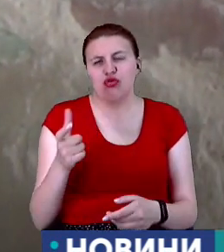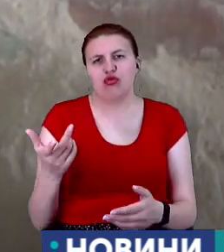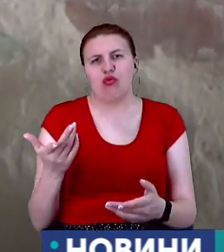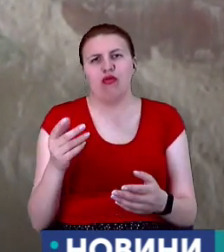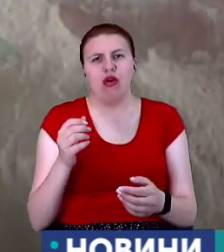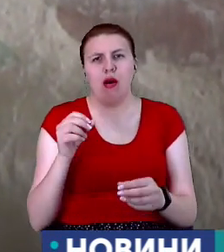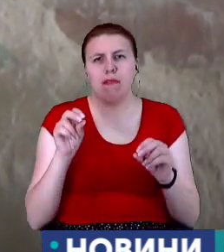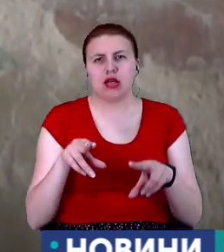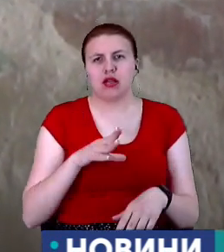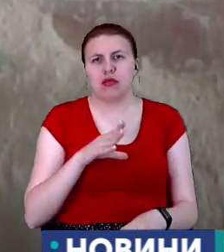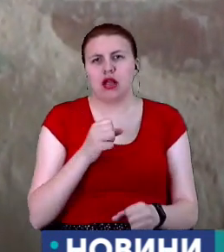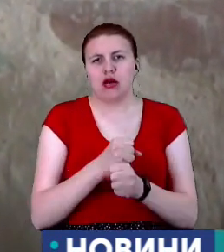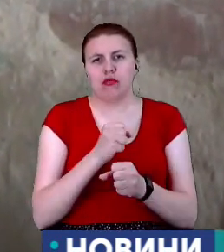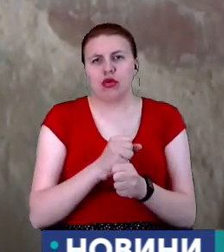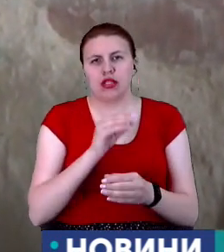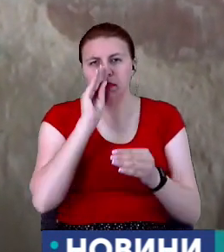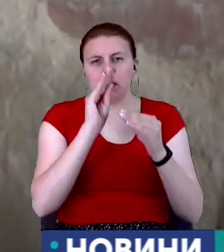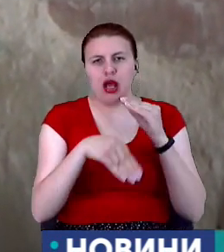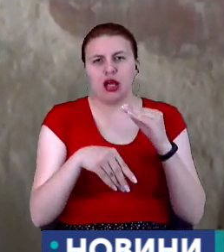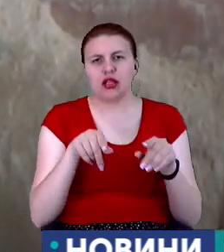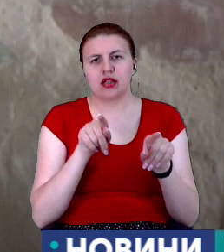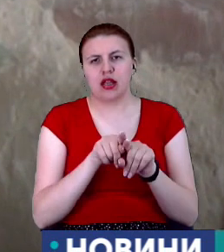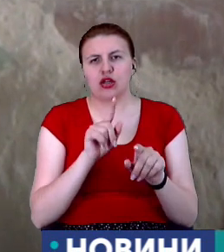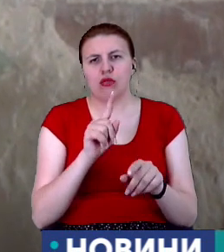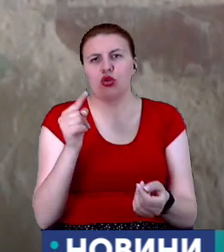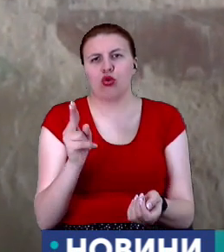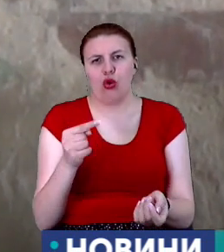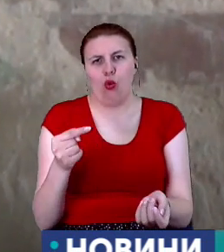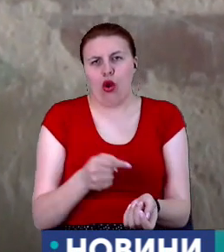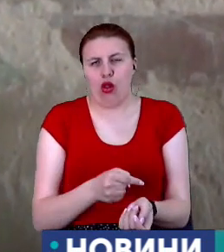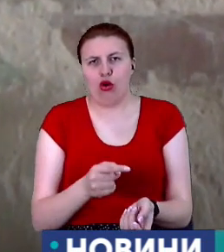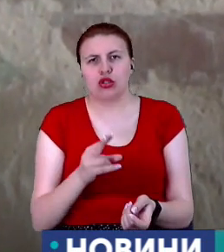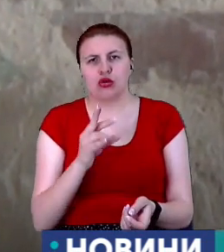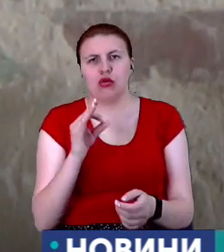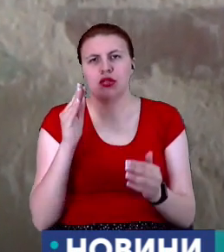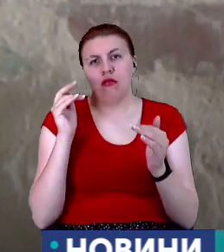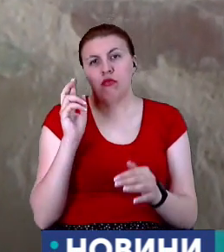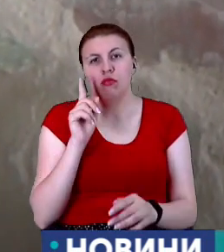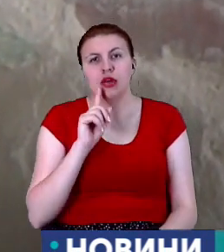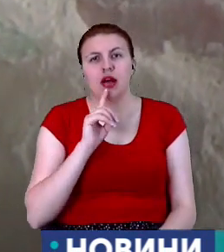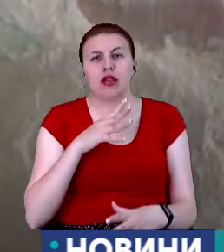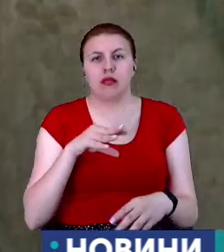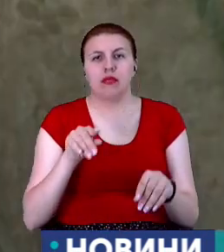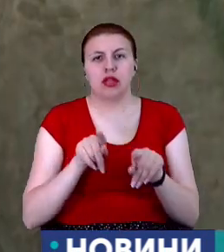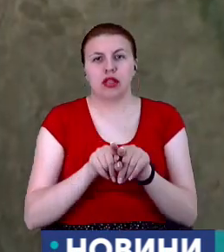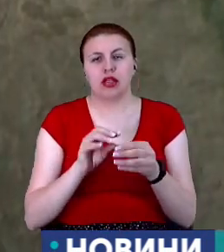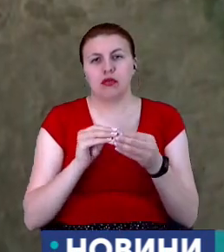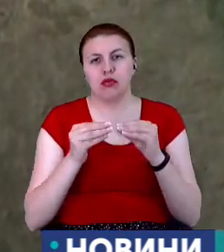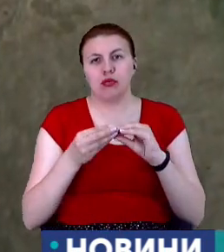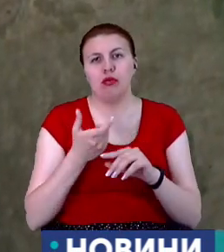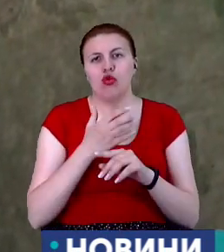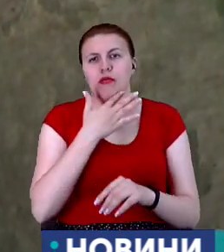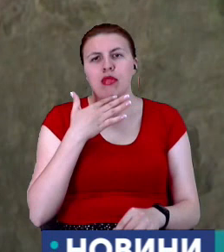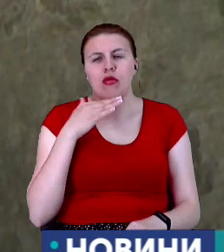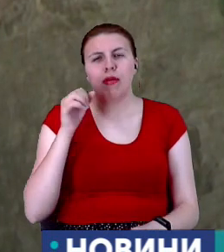были спрятаны и сделаны так, чтобы кто-то укололся. Но, слава богу, пока не было таких проблем. Очень много было пивных бутылок. Здание